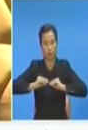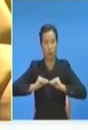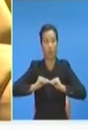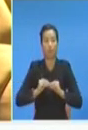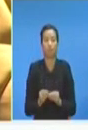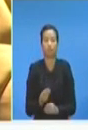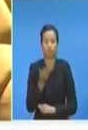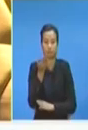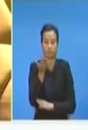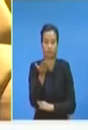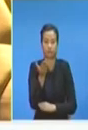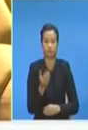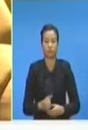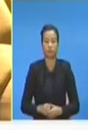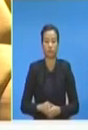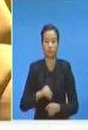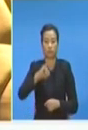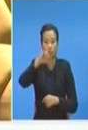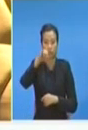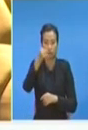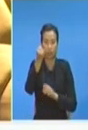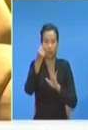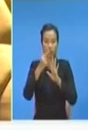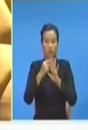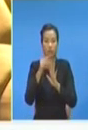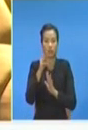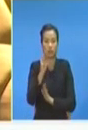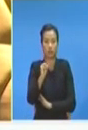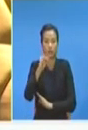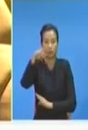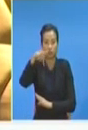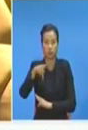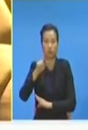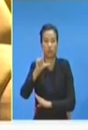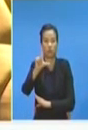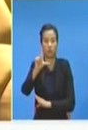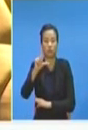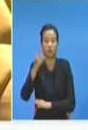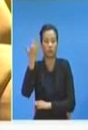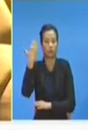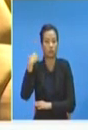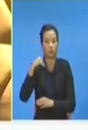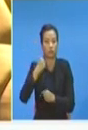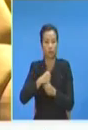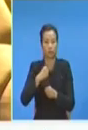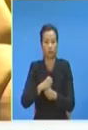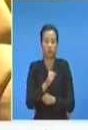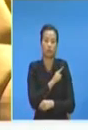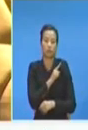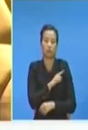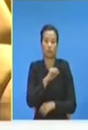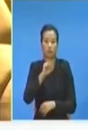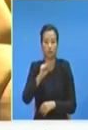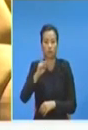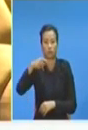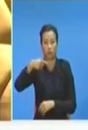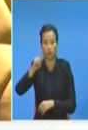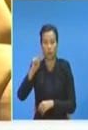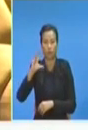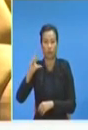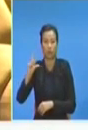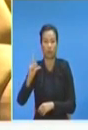ชิญท่านจุมพลสุขมั่นนะครับอดีตสปช. อดีตกรรมการยกร่างรัฐธรรมนูญขอเชิญครับ